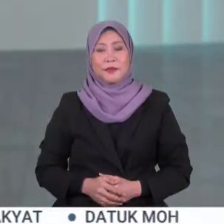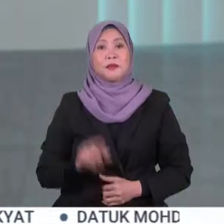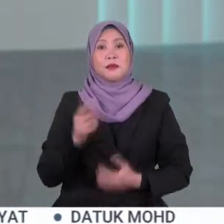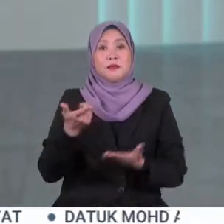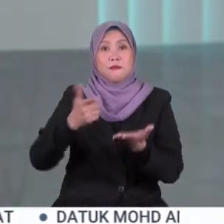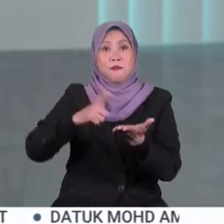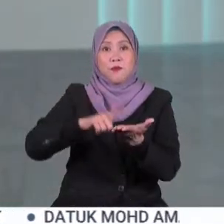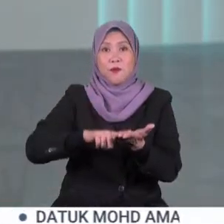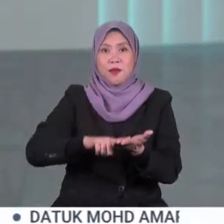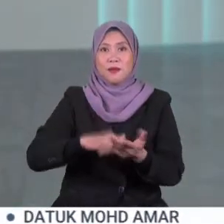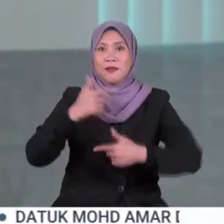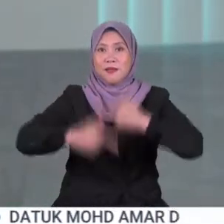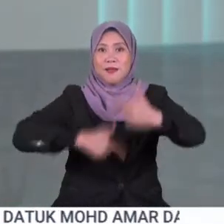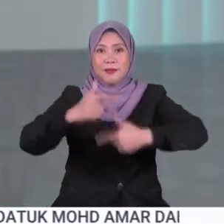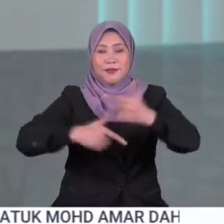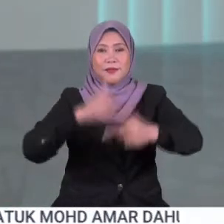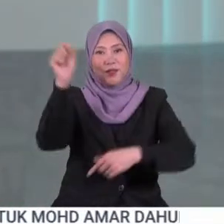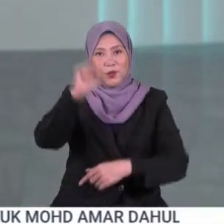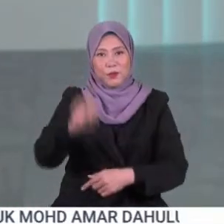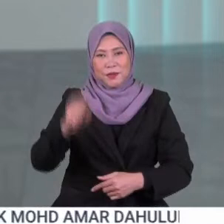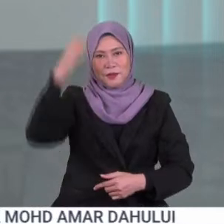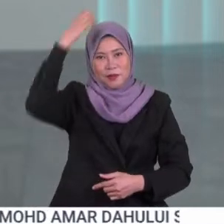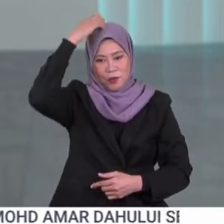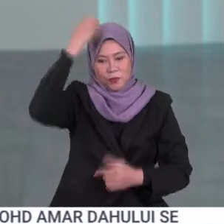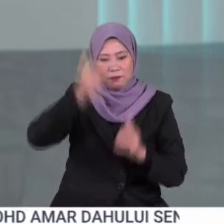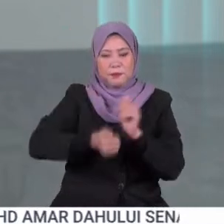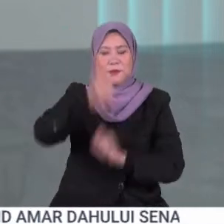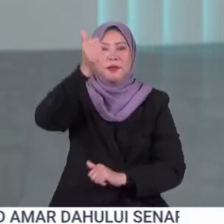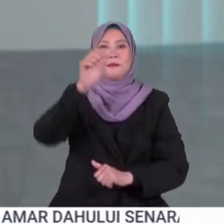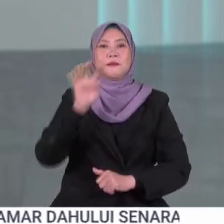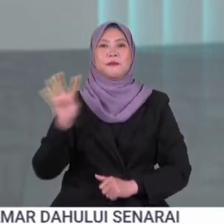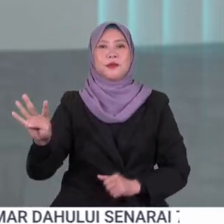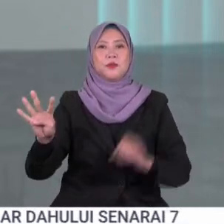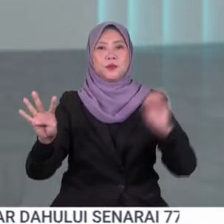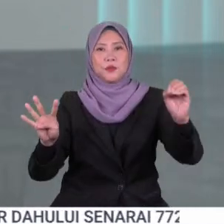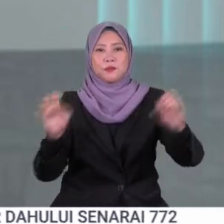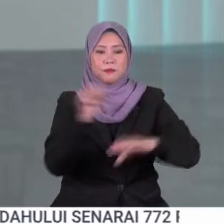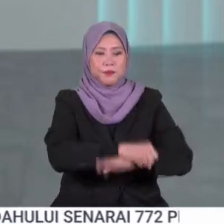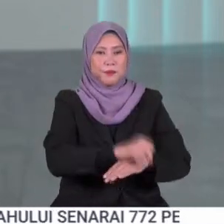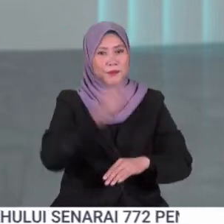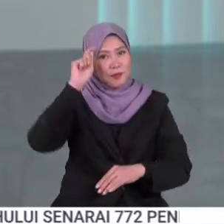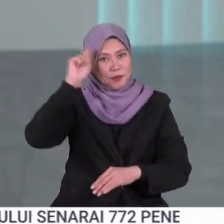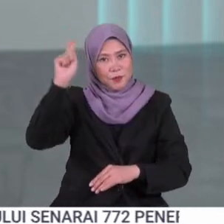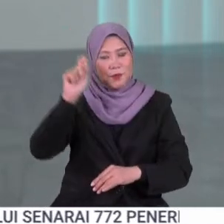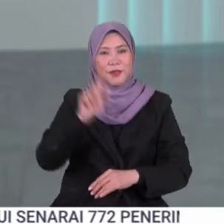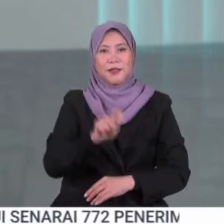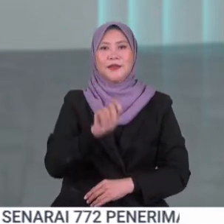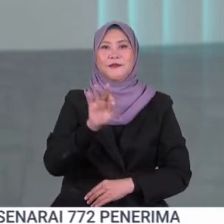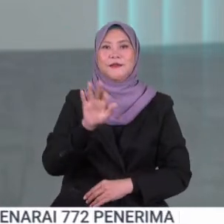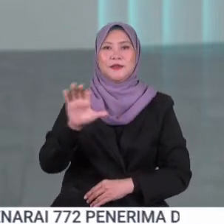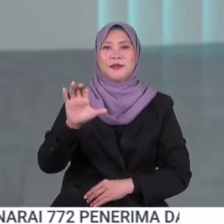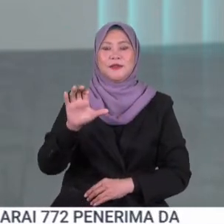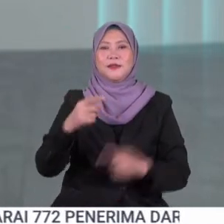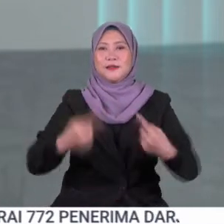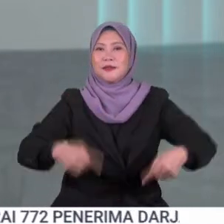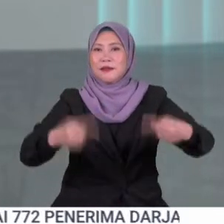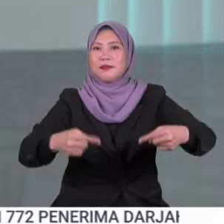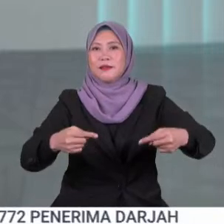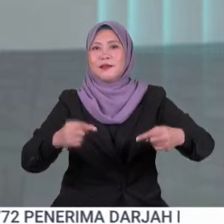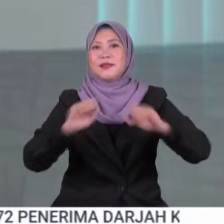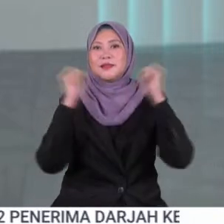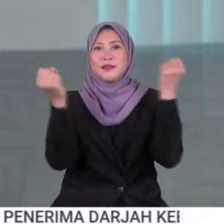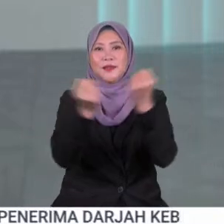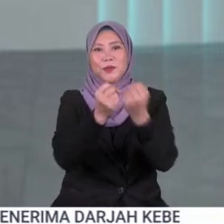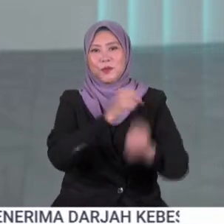Sedikit perkembangan Liga Super. Selangor FC berjaya meraih kemenangan 4-0 menewaskan Terengganu FC TFC dalam saingan yang berlangsung